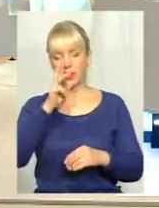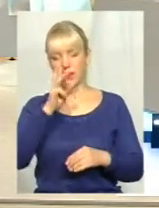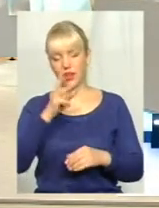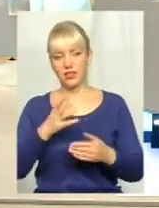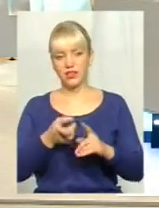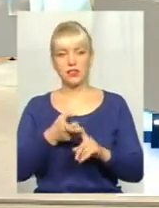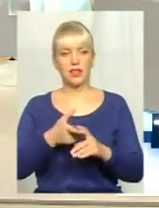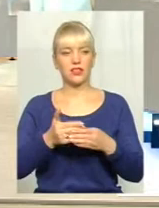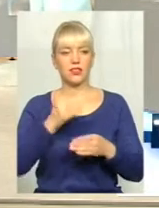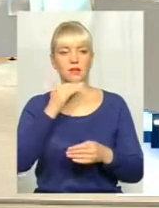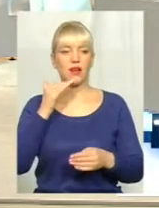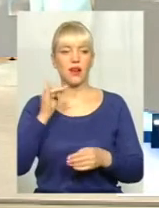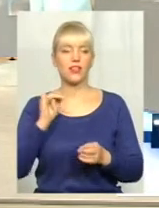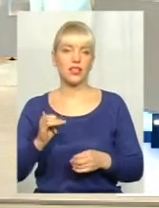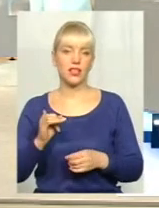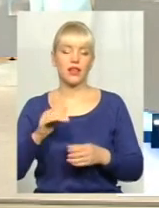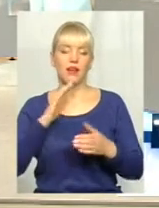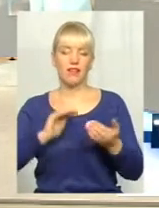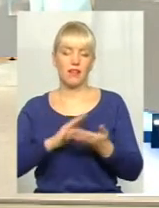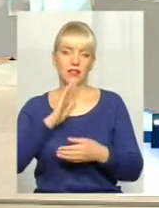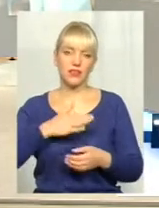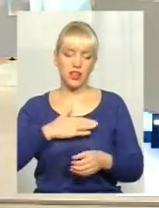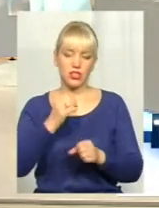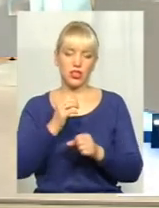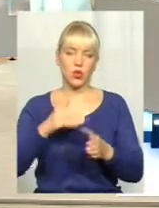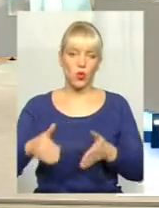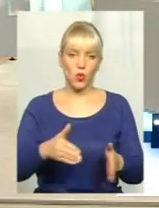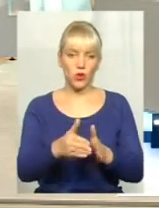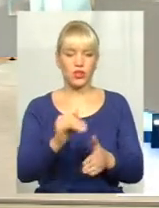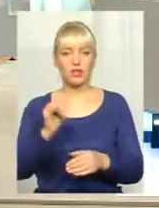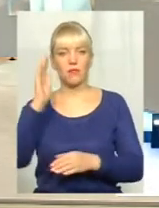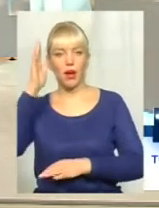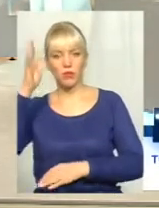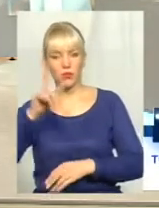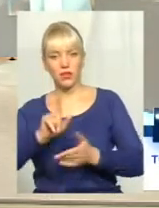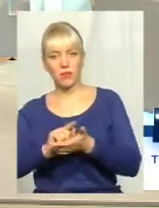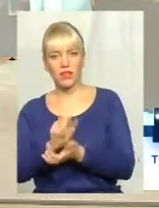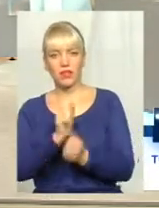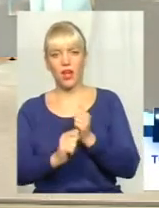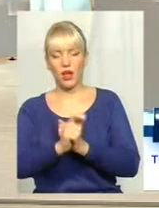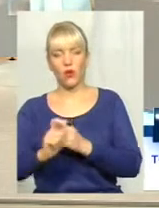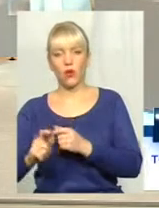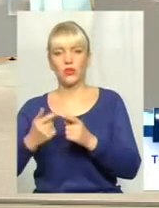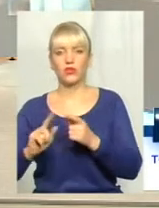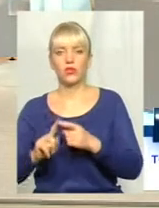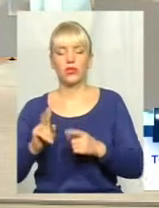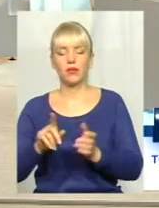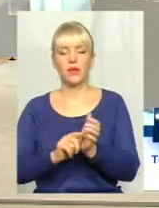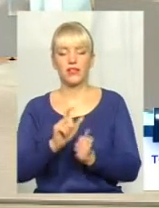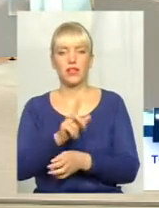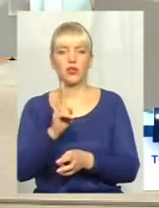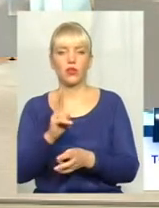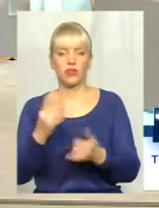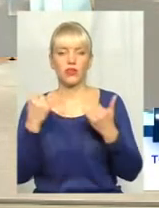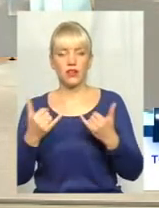дуже багато. І якість наших доріг, і майбутня пенсія кожного, і пенсія тих пенсіонерів, які нині